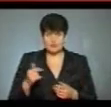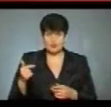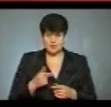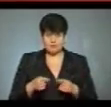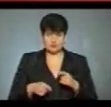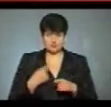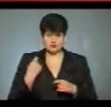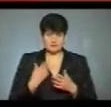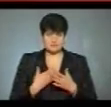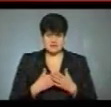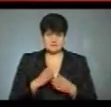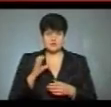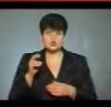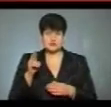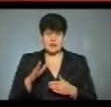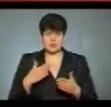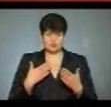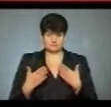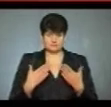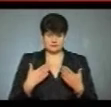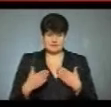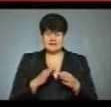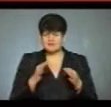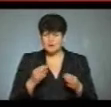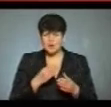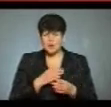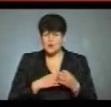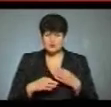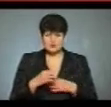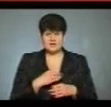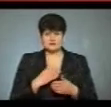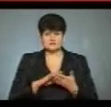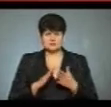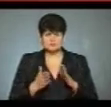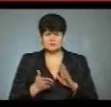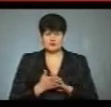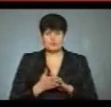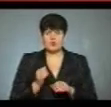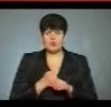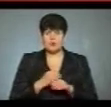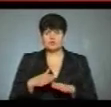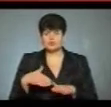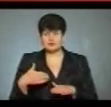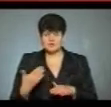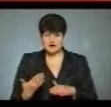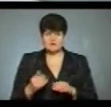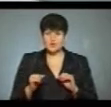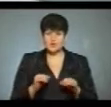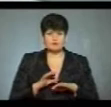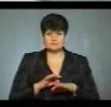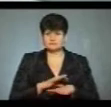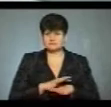принцип соціального діалогу, жодних консультацій, жодних перемовин ні стороною роботодавців, ні стороною профспілок уряд не